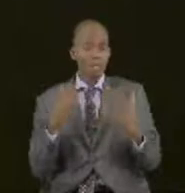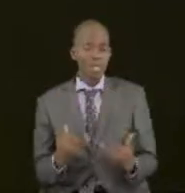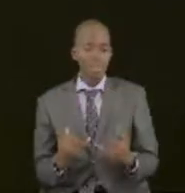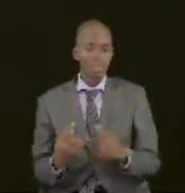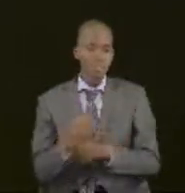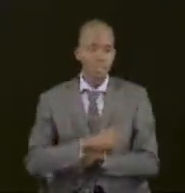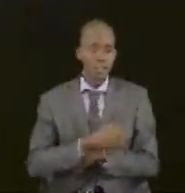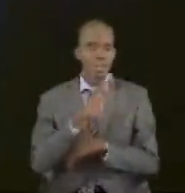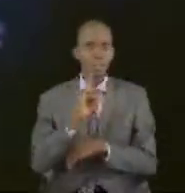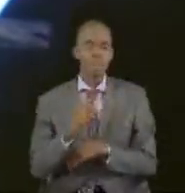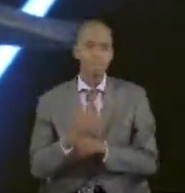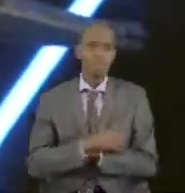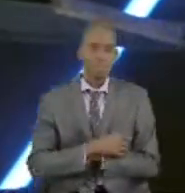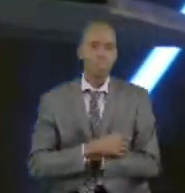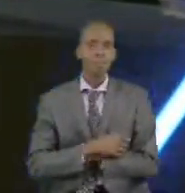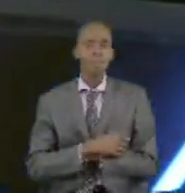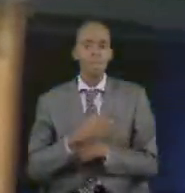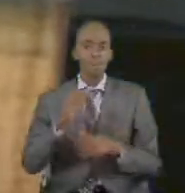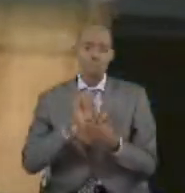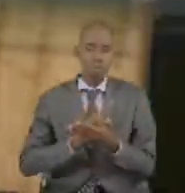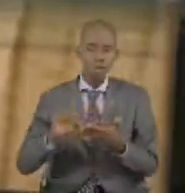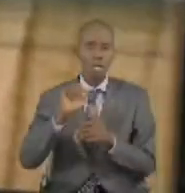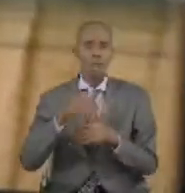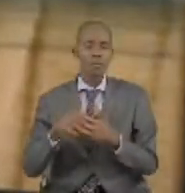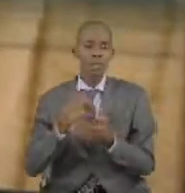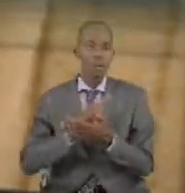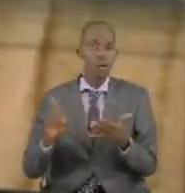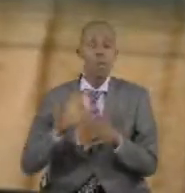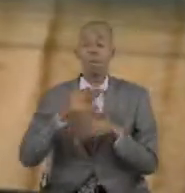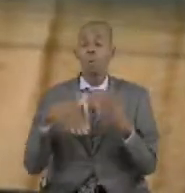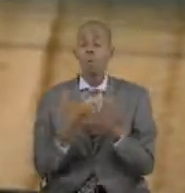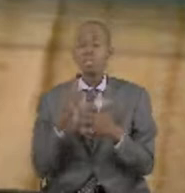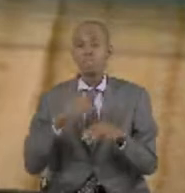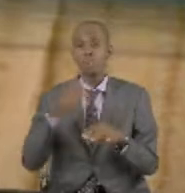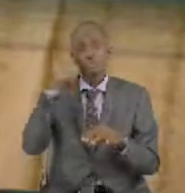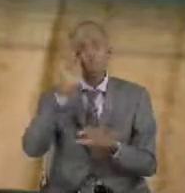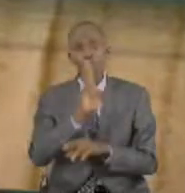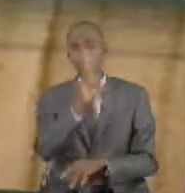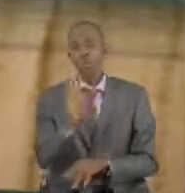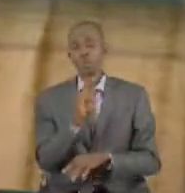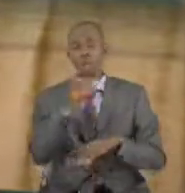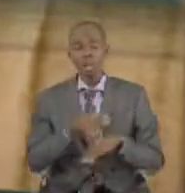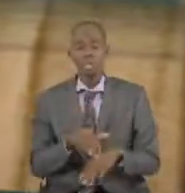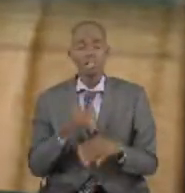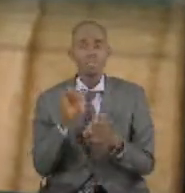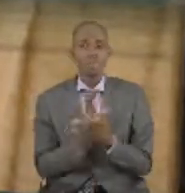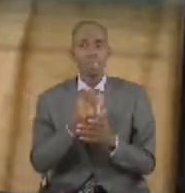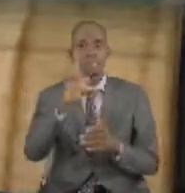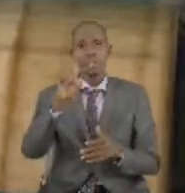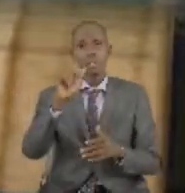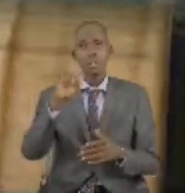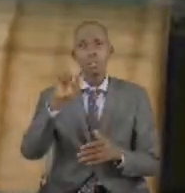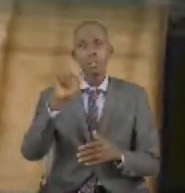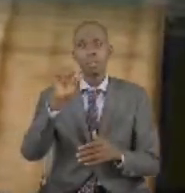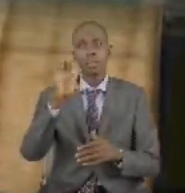jour semaine après semaine en tout en maintenant le temps qu'il a passé à damazin et le saut fortifiée de plus en plus